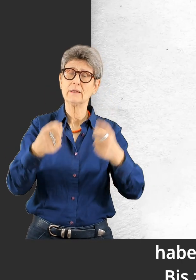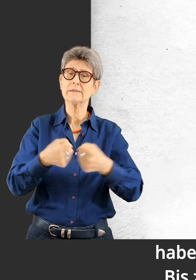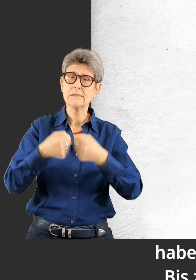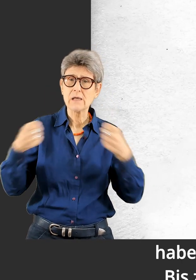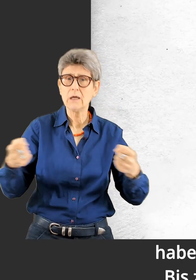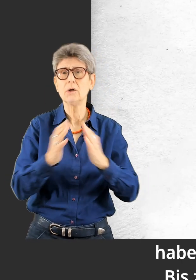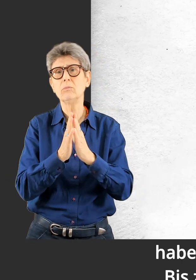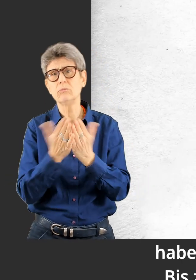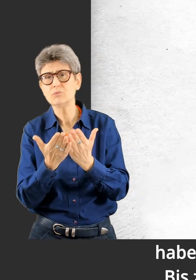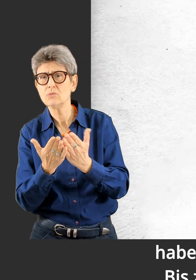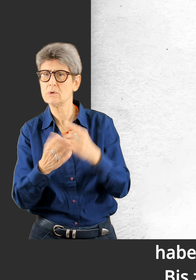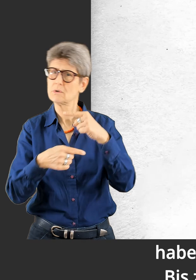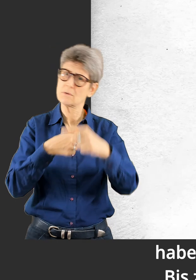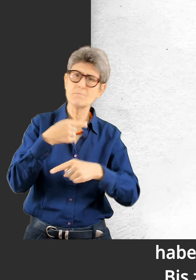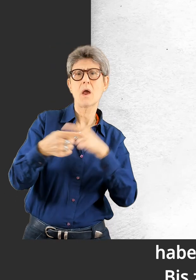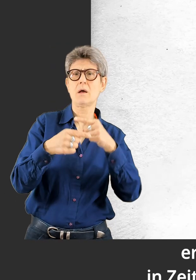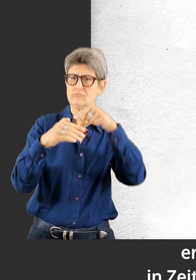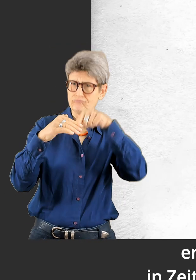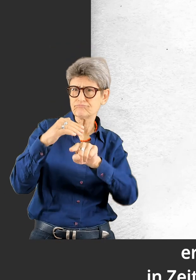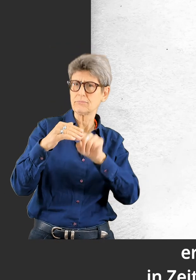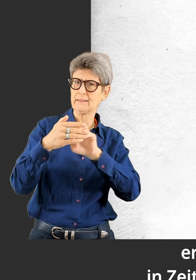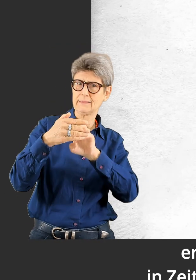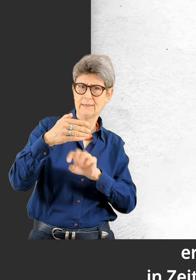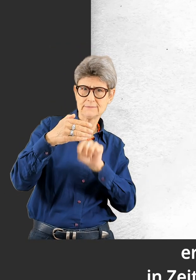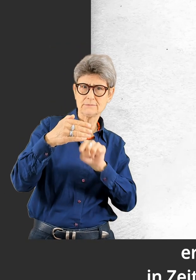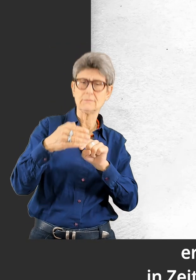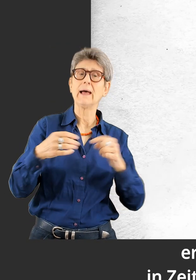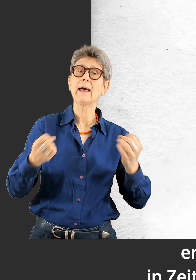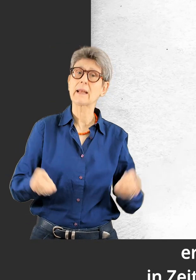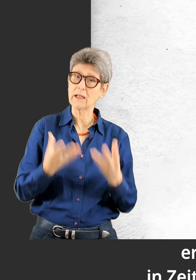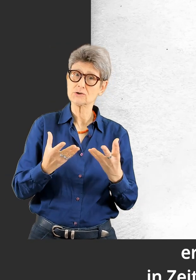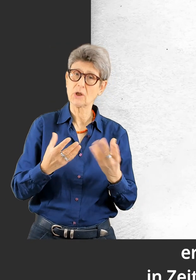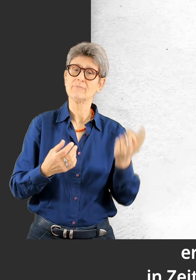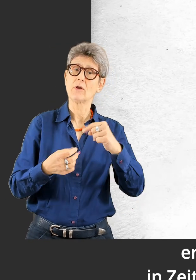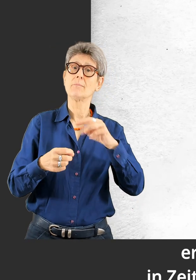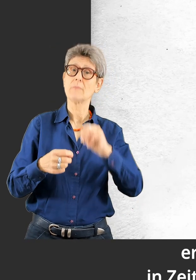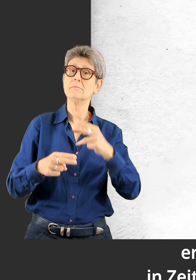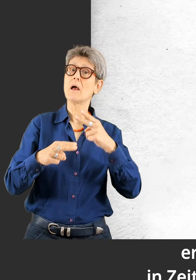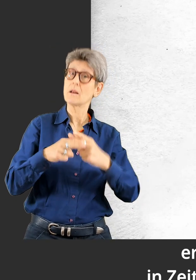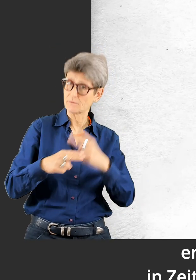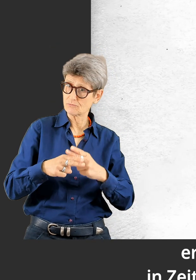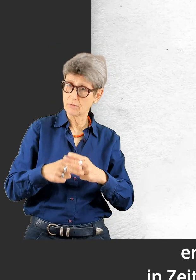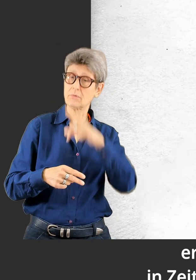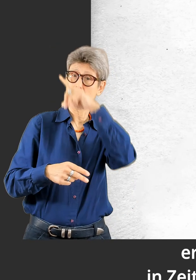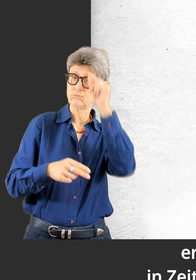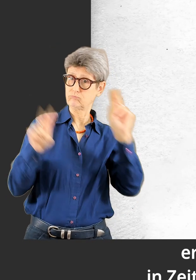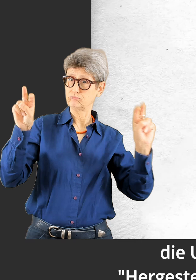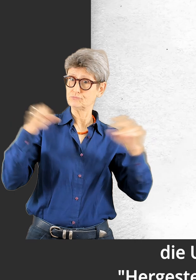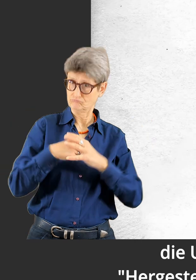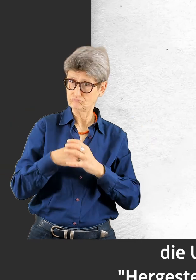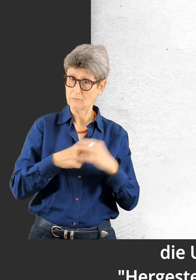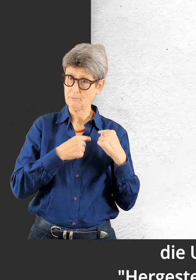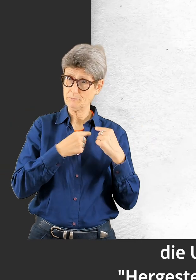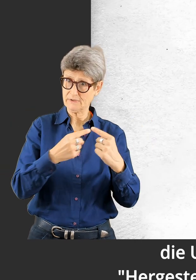Charakter. Bis zum Tod von Max Halberstadt erhielt er in Veröffentlichungen, in Zeitungen und Büchern die Credits,